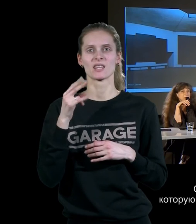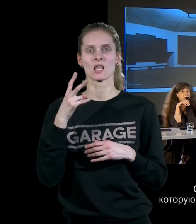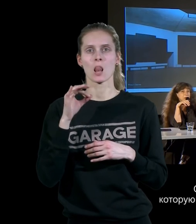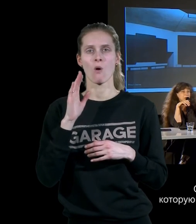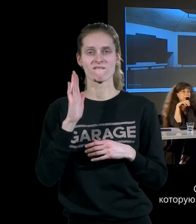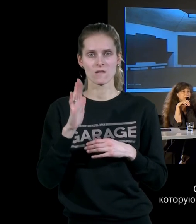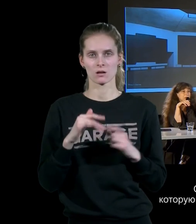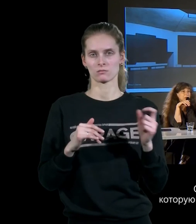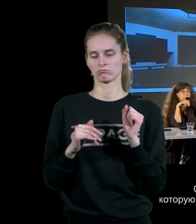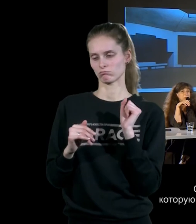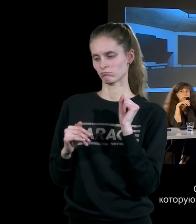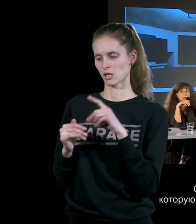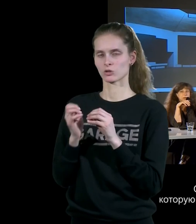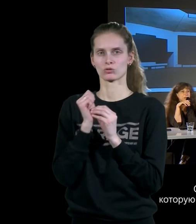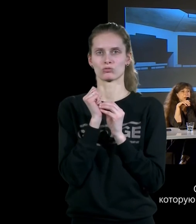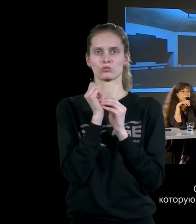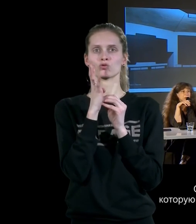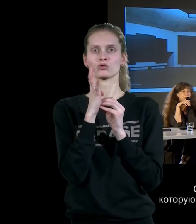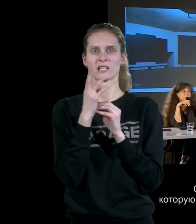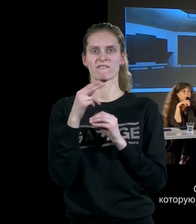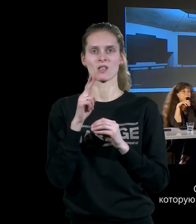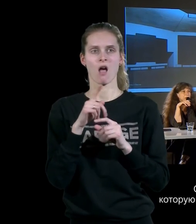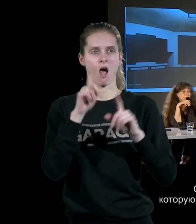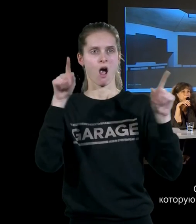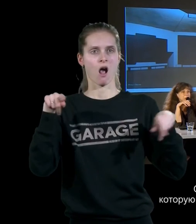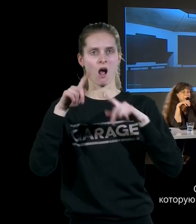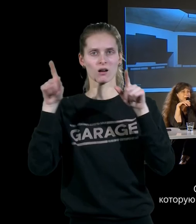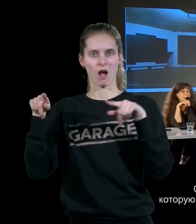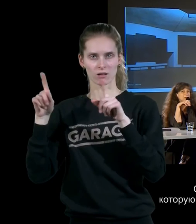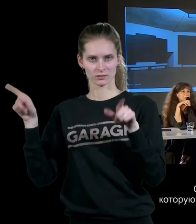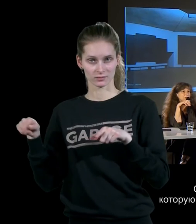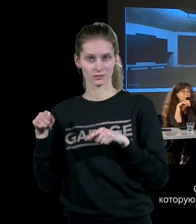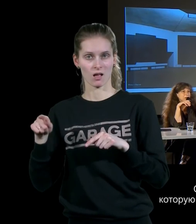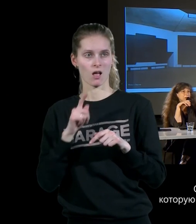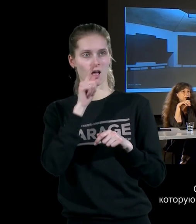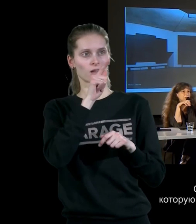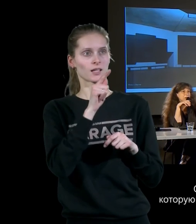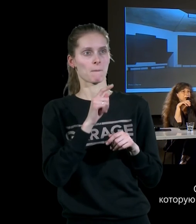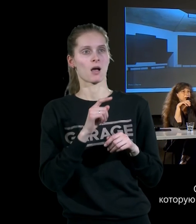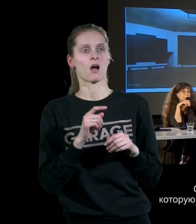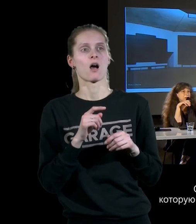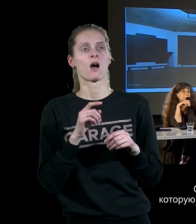капеллы, которую они открыли при католическом университете Святого Фомы.